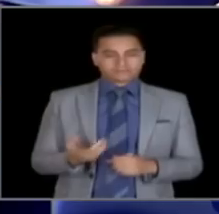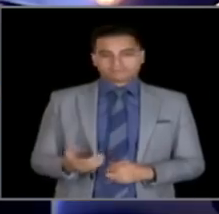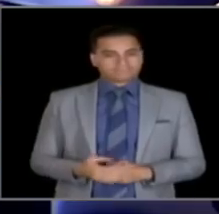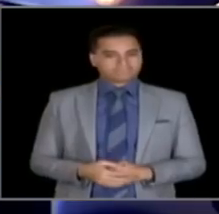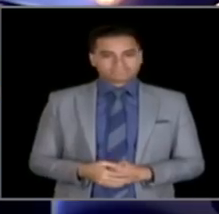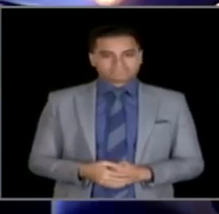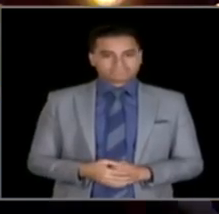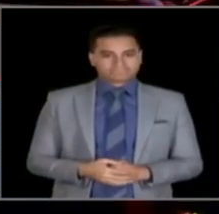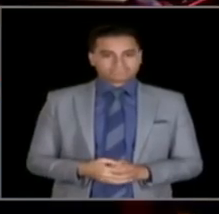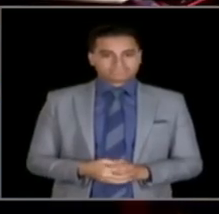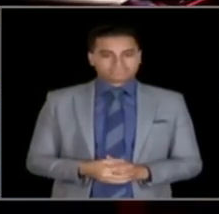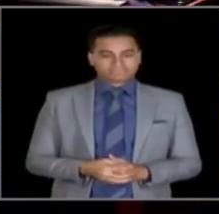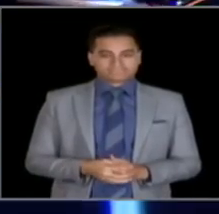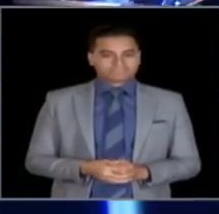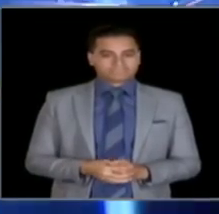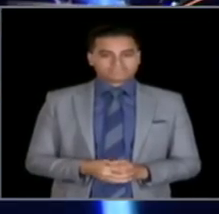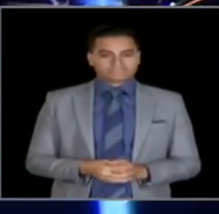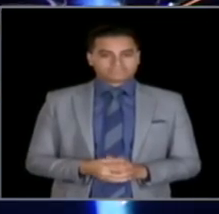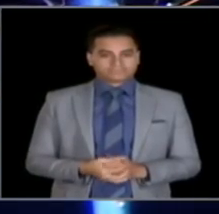إجابة خاطئة.